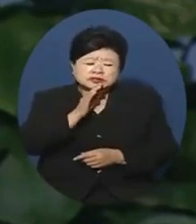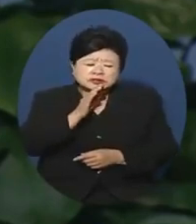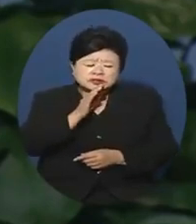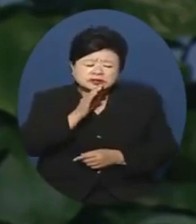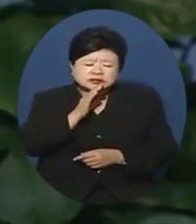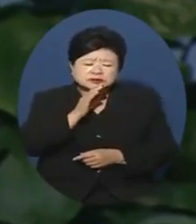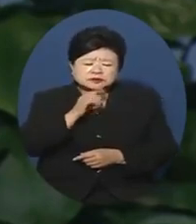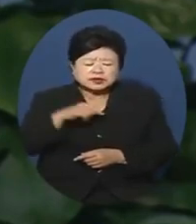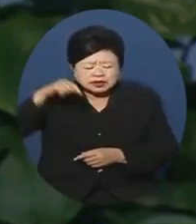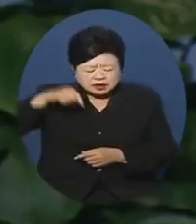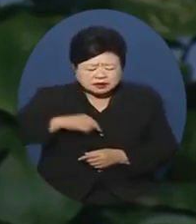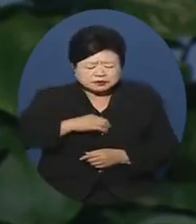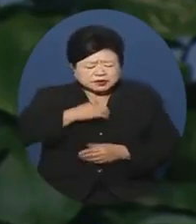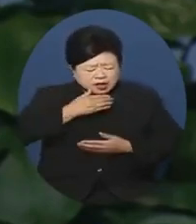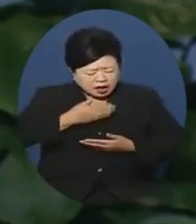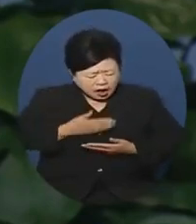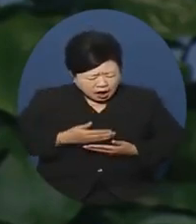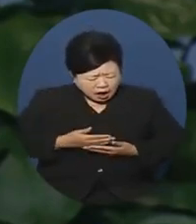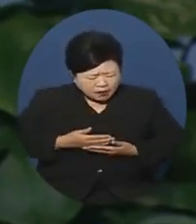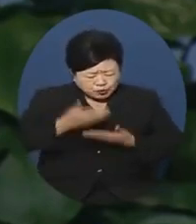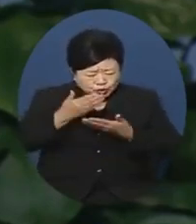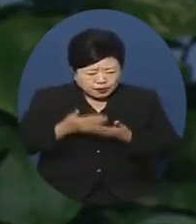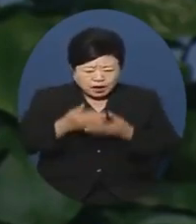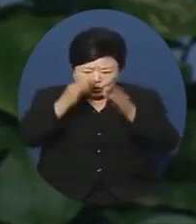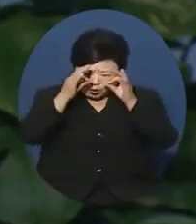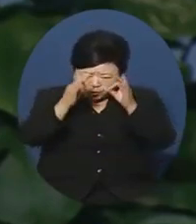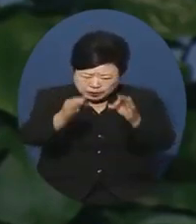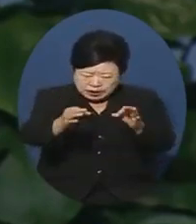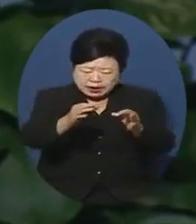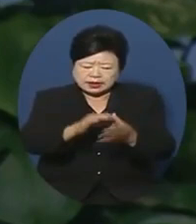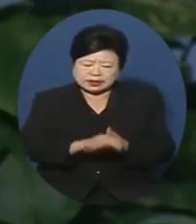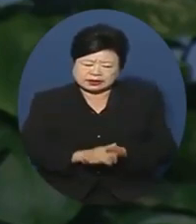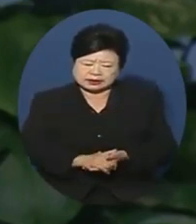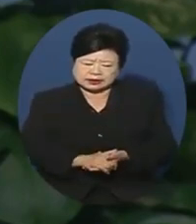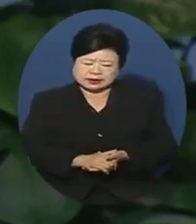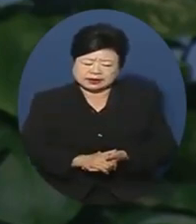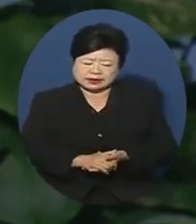깊은 감동을 통해서 봅니다.